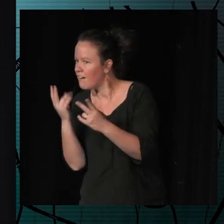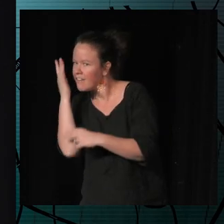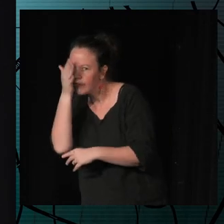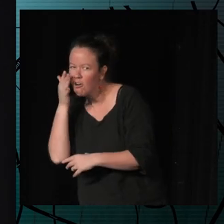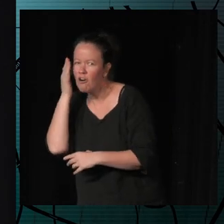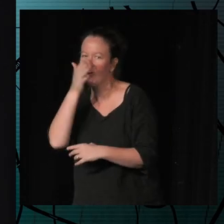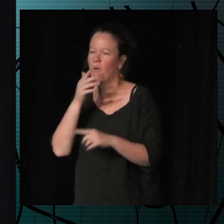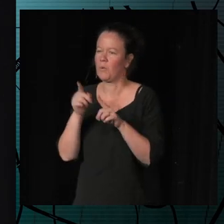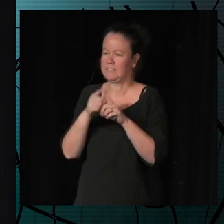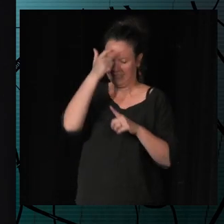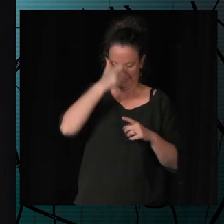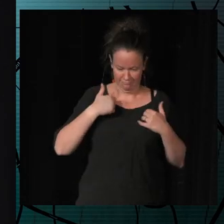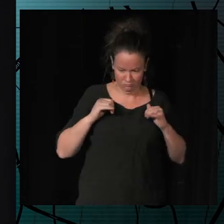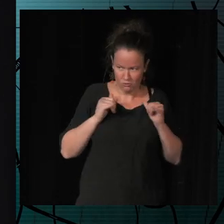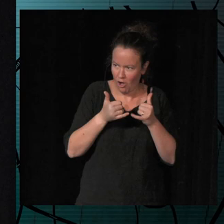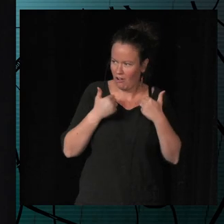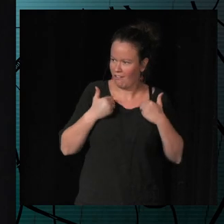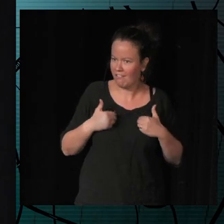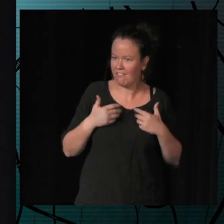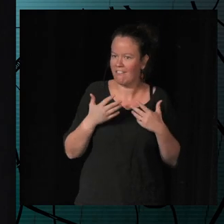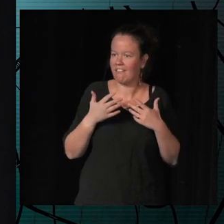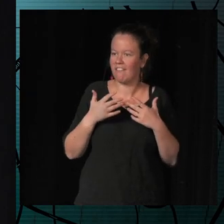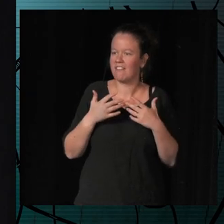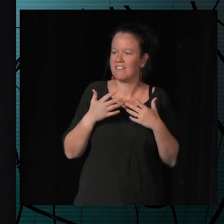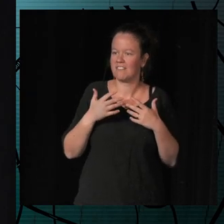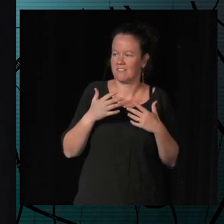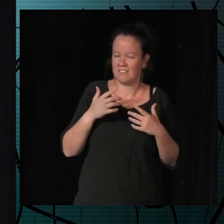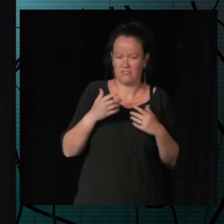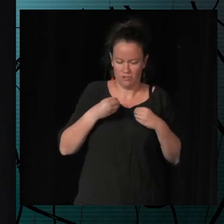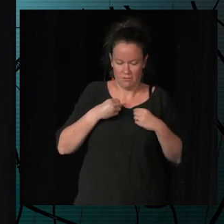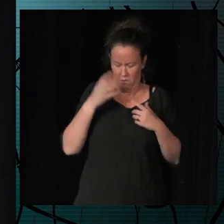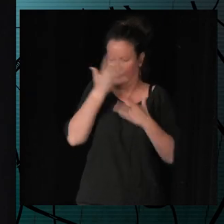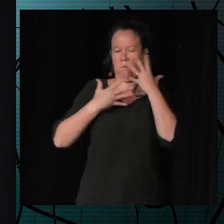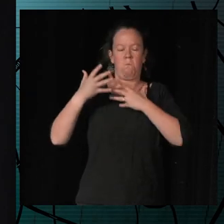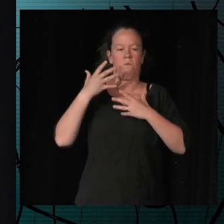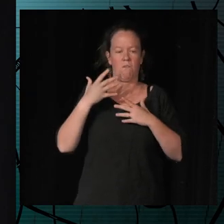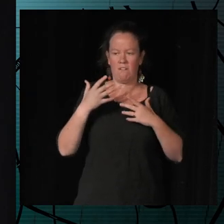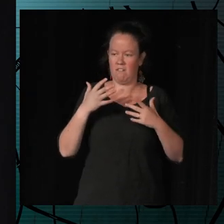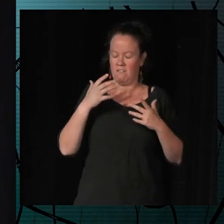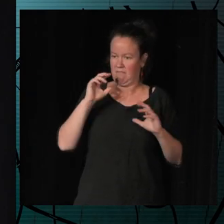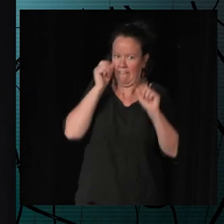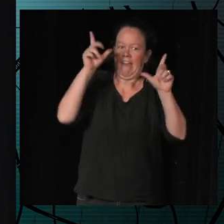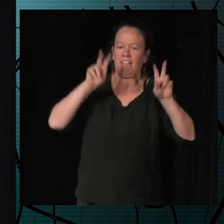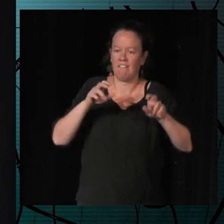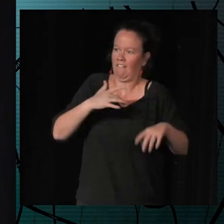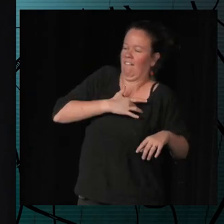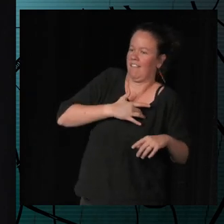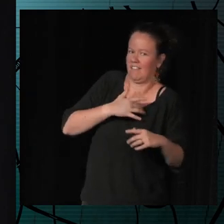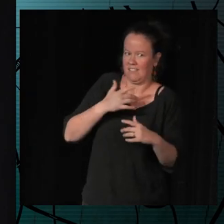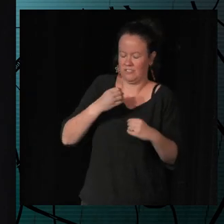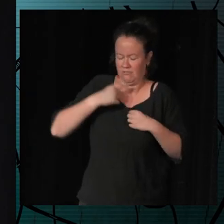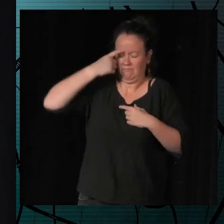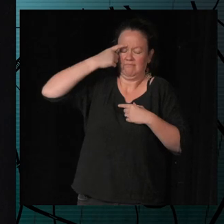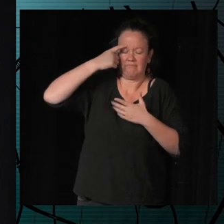bousculer aussi le joueur la joueuse c'est de d'essayer de la de le ou la toucher particulièrement avec une vision avec quelque chose qui va qui va laisser une